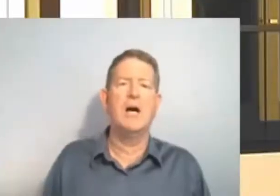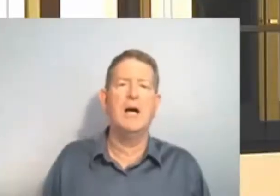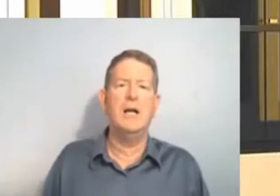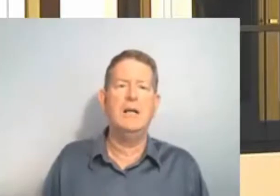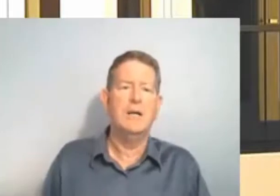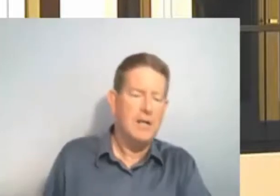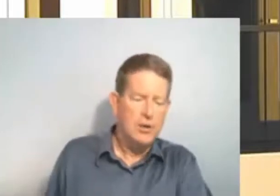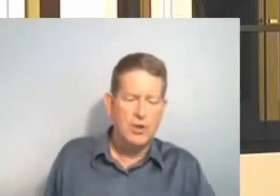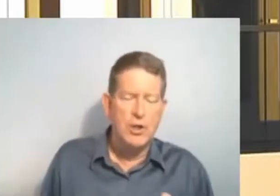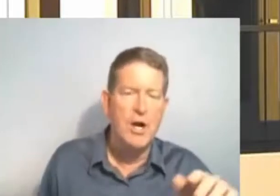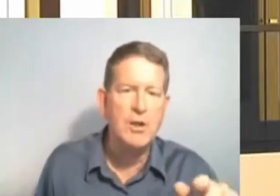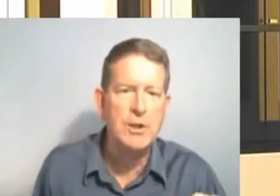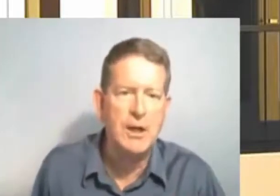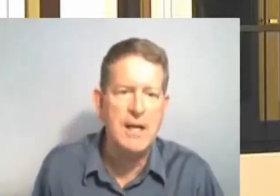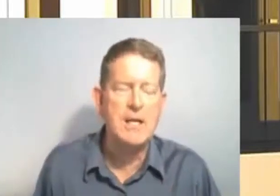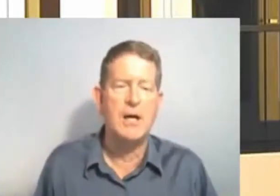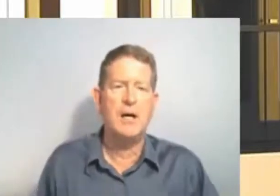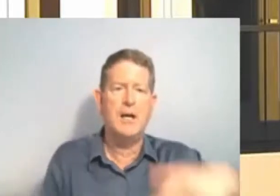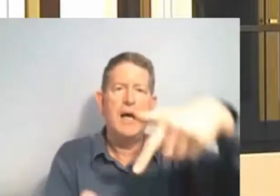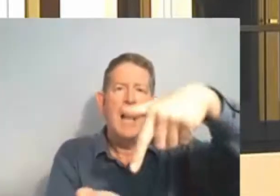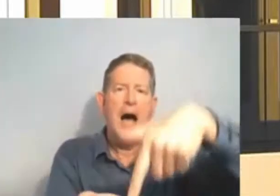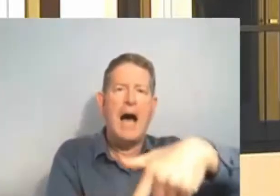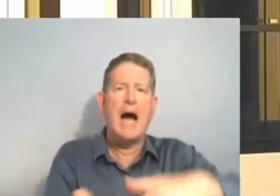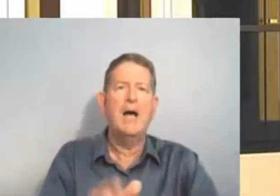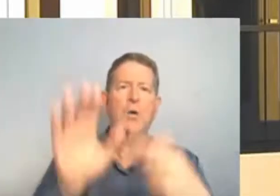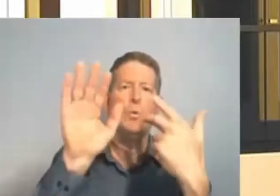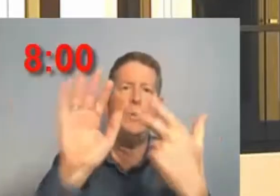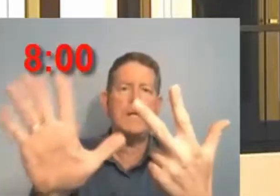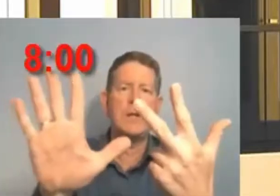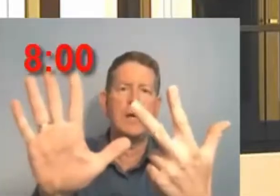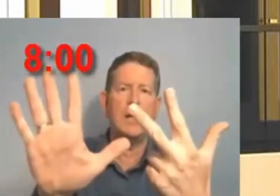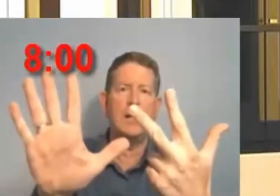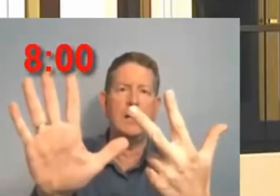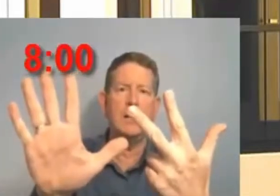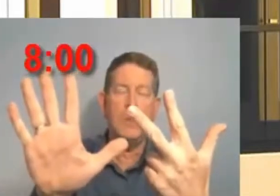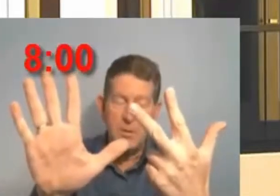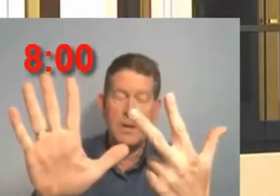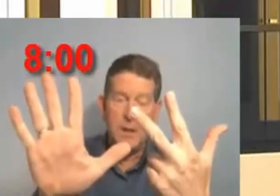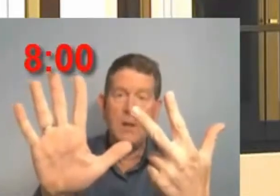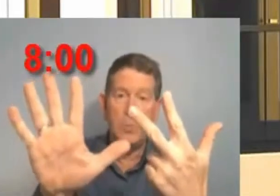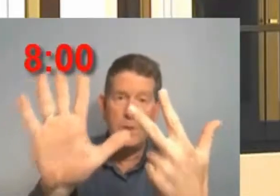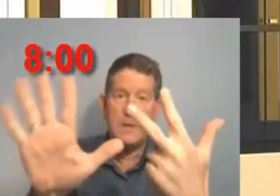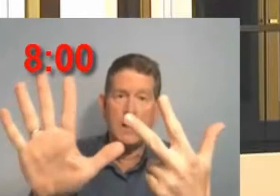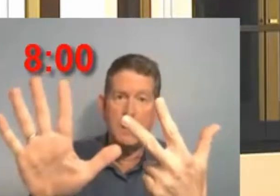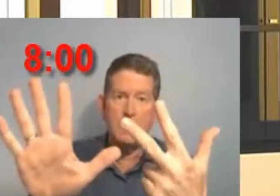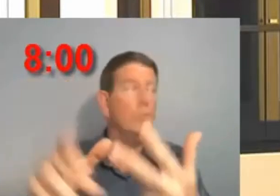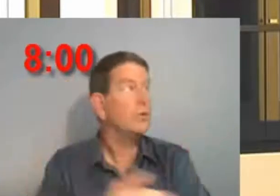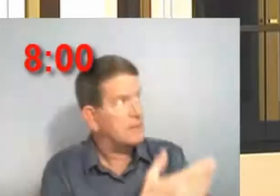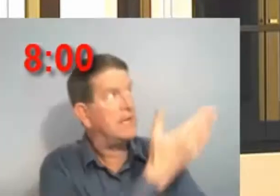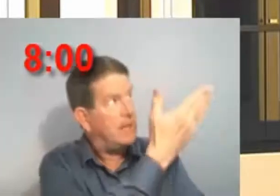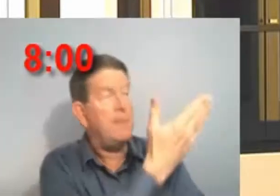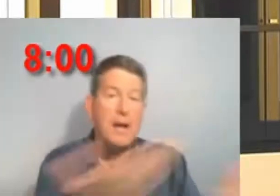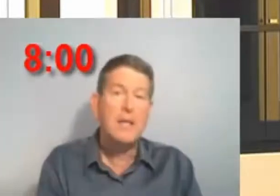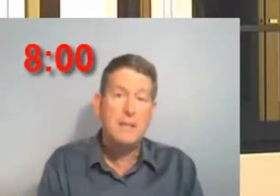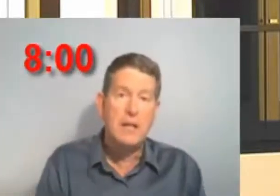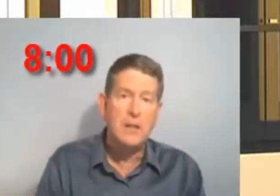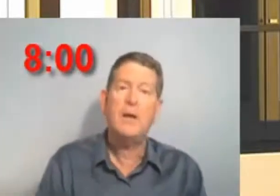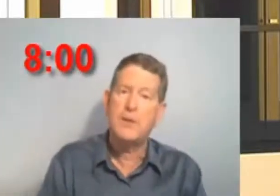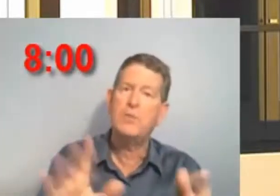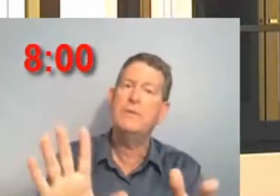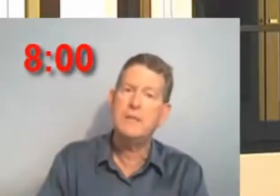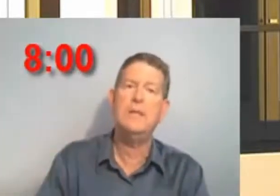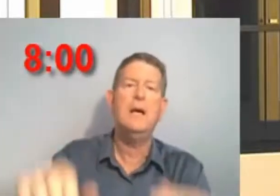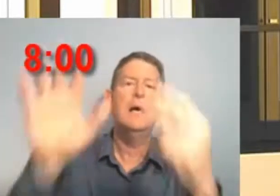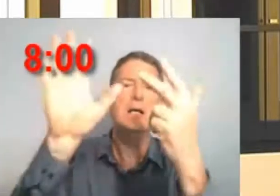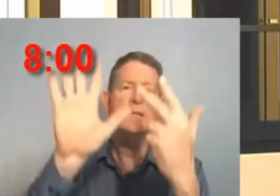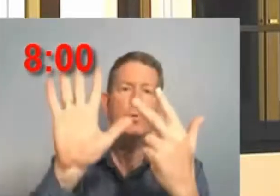à l'école, j'entre dans l'école à 8h. Oui, 8h. Non, je sais qu'il est marqué 7h,